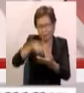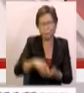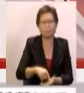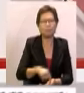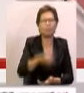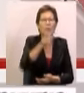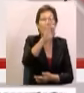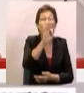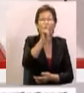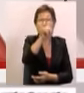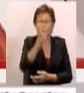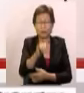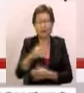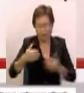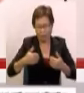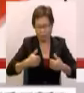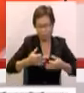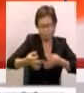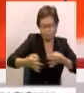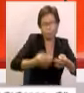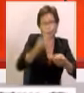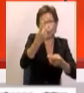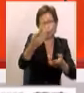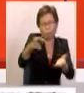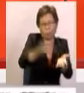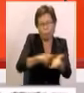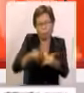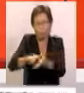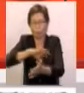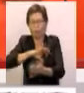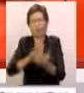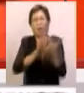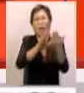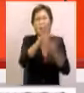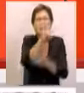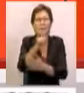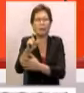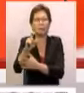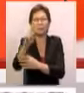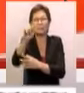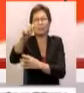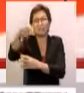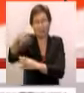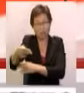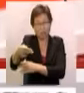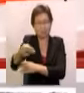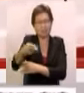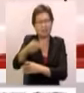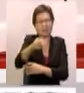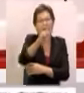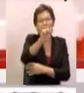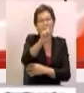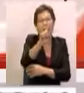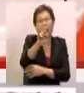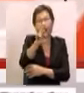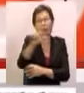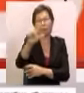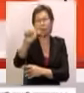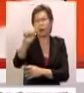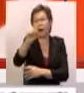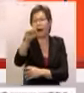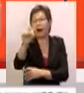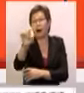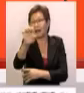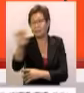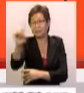Tan Sri Muhammad Fuzi turut mengulas mengenai dua laporan polis terhadap bekas pengerusi Tabung Haji TH, Datuk Sri Abdul Aziz Abdul Rahim,